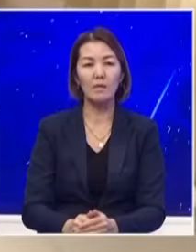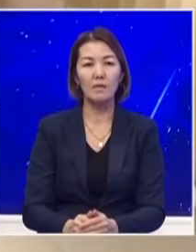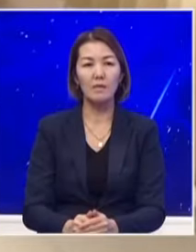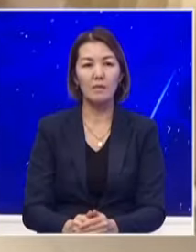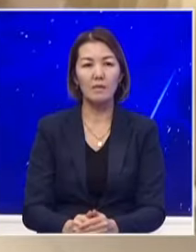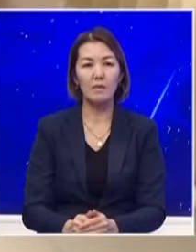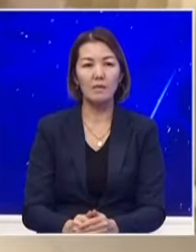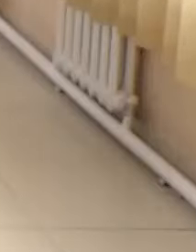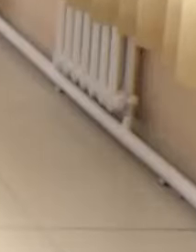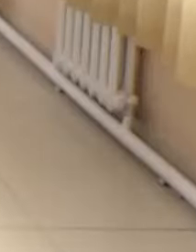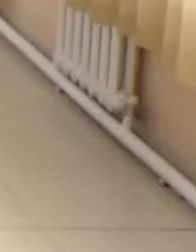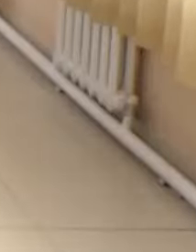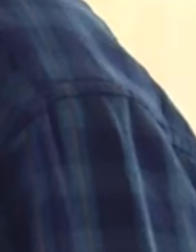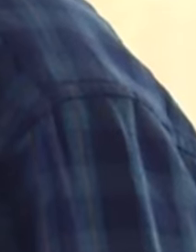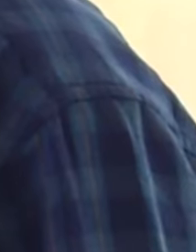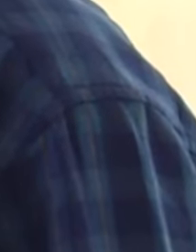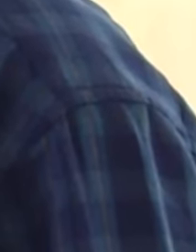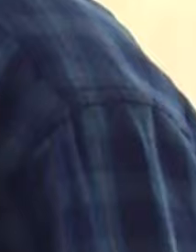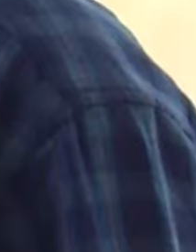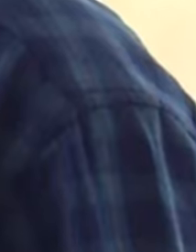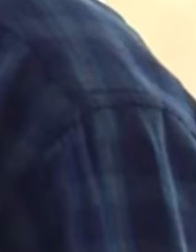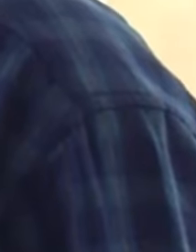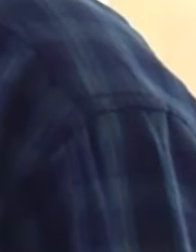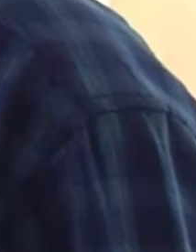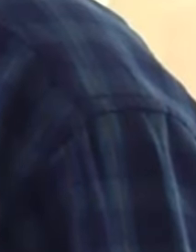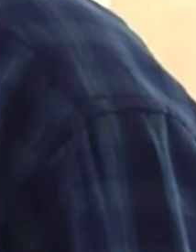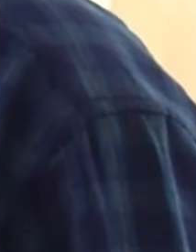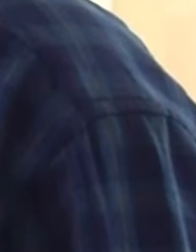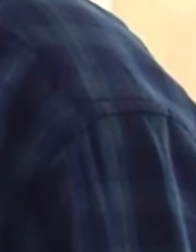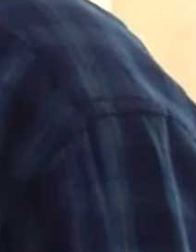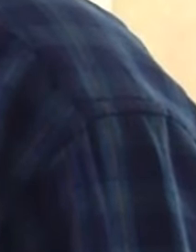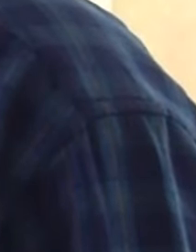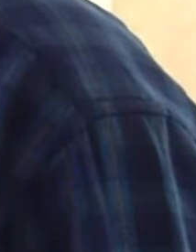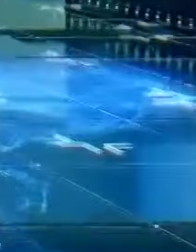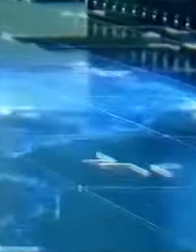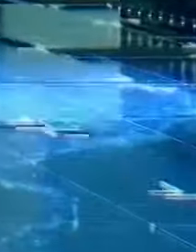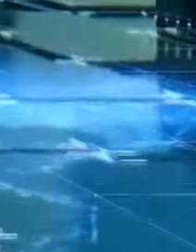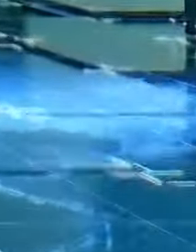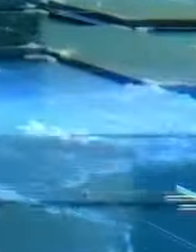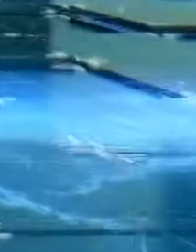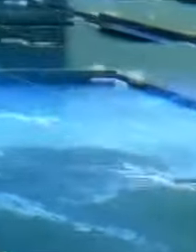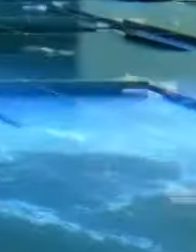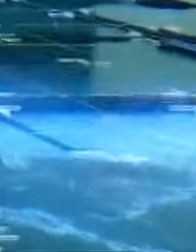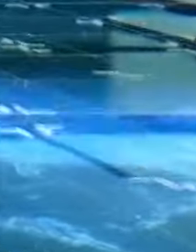Диана Тұрлыбек, Айсұлу Жандосова, Абзал Нүсіп, Жетісу телеарнасы, Талдықорған.